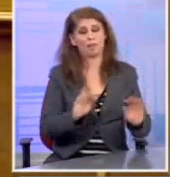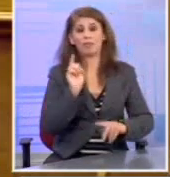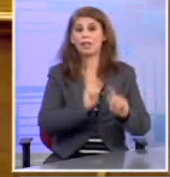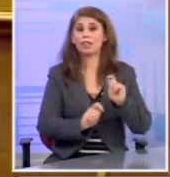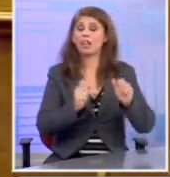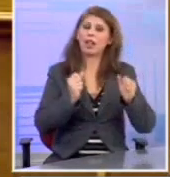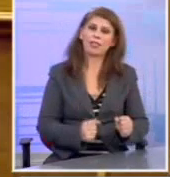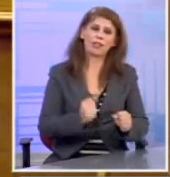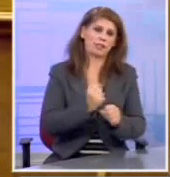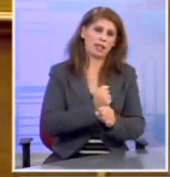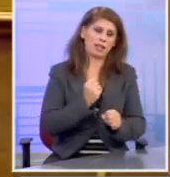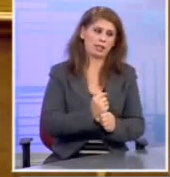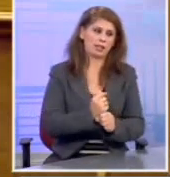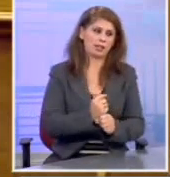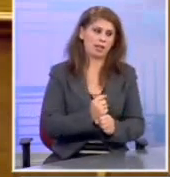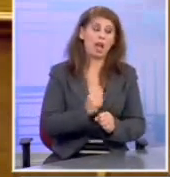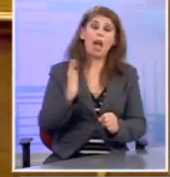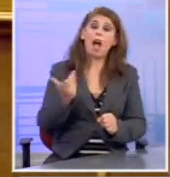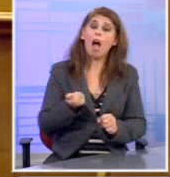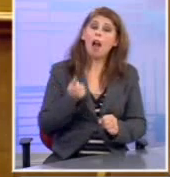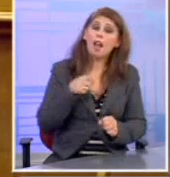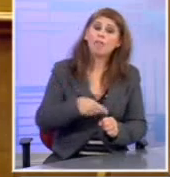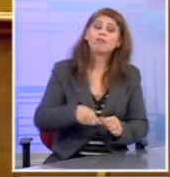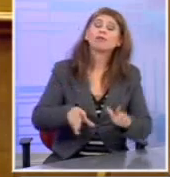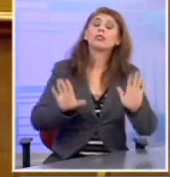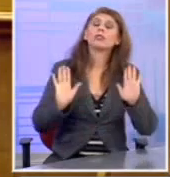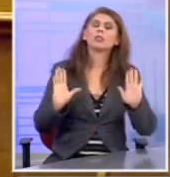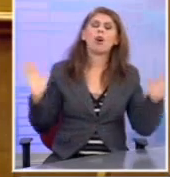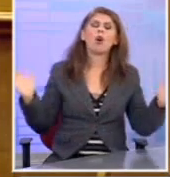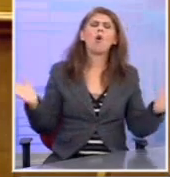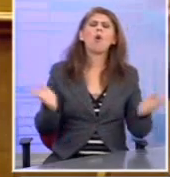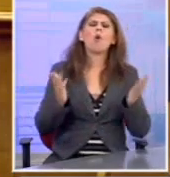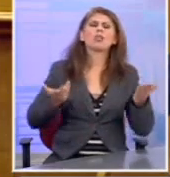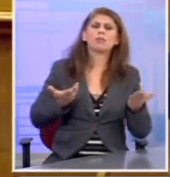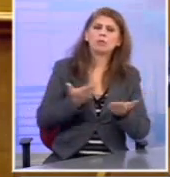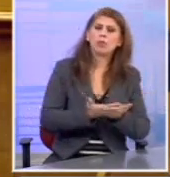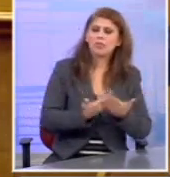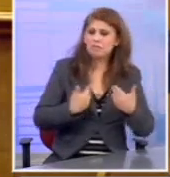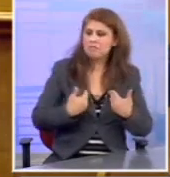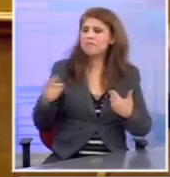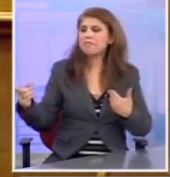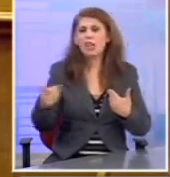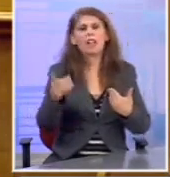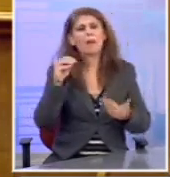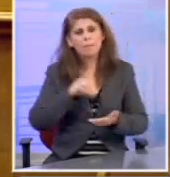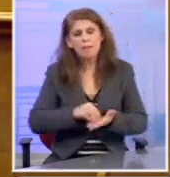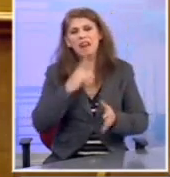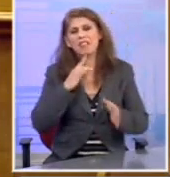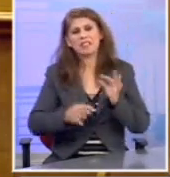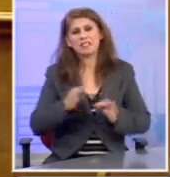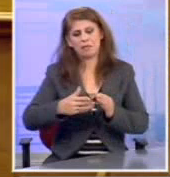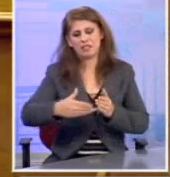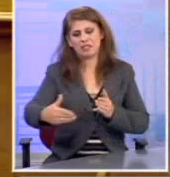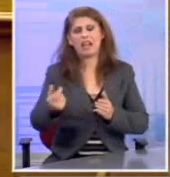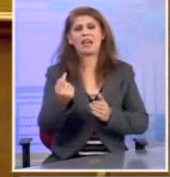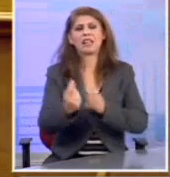δημιουργία θέσεων εργασίας. Αν αυτό δεν γίνει, ό,τι πρόταση και να φέρουμε εμείς ή εσείς, θα ξανασυζητάμε για τα ίδια στα λίγα